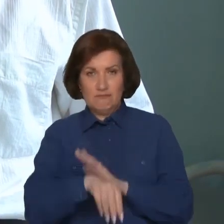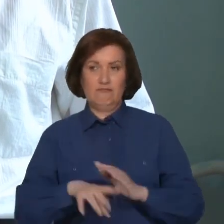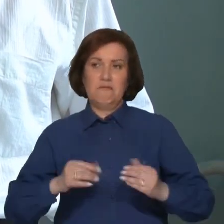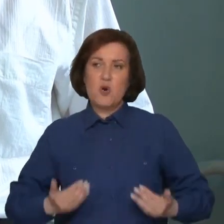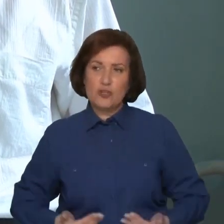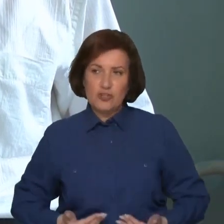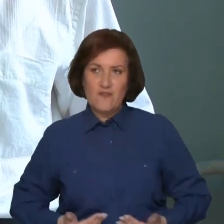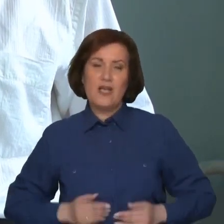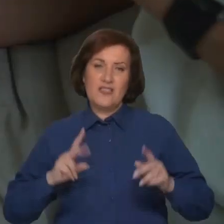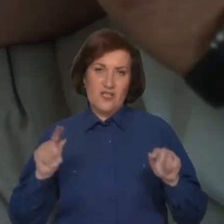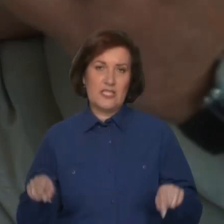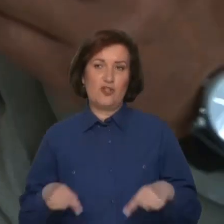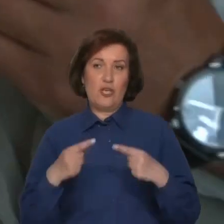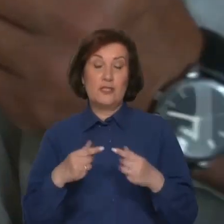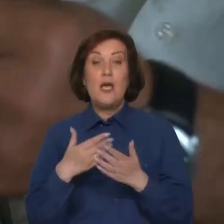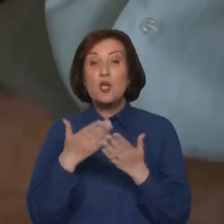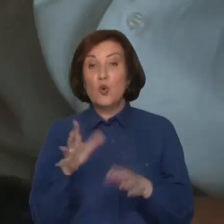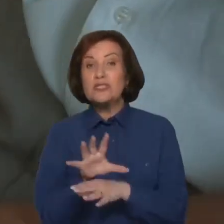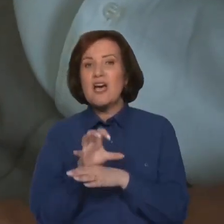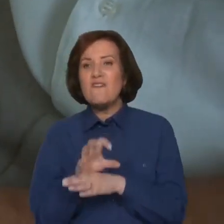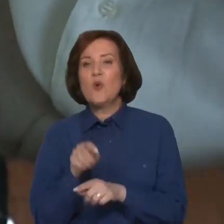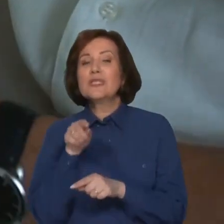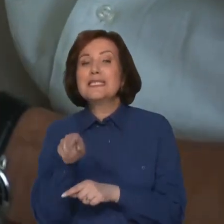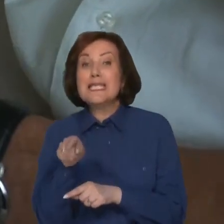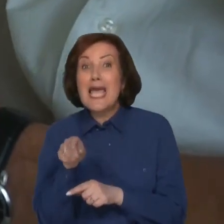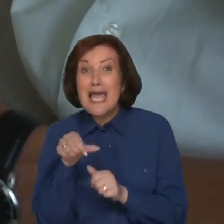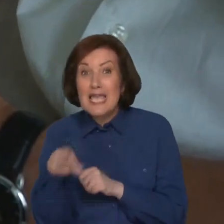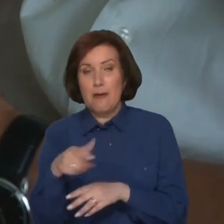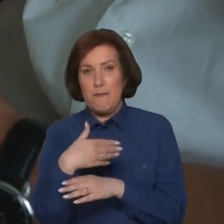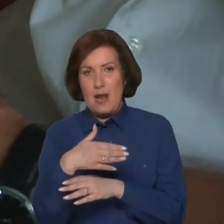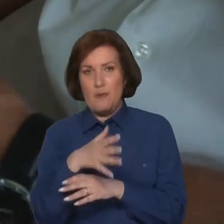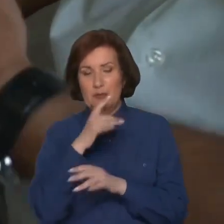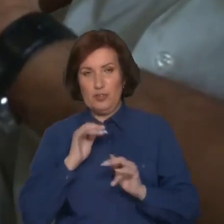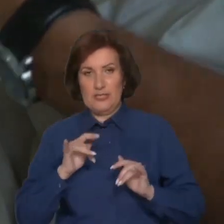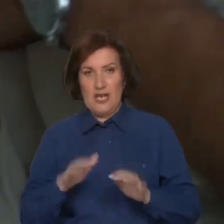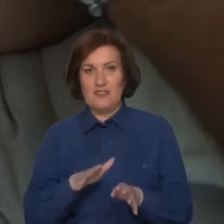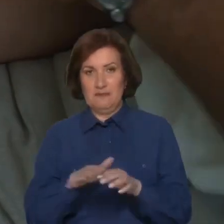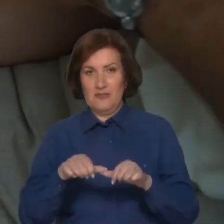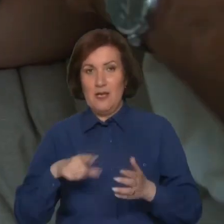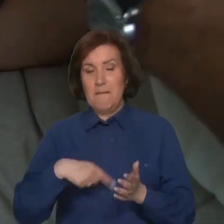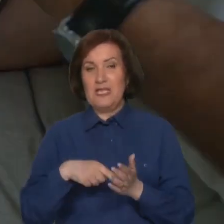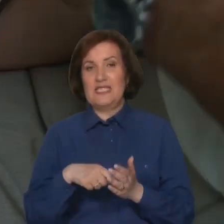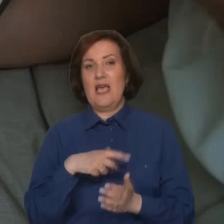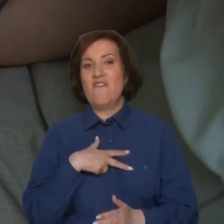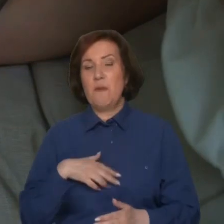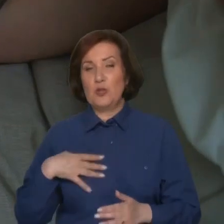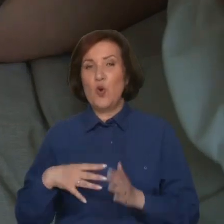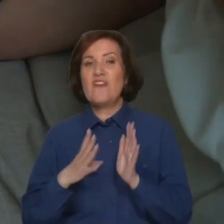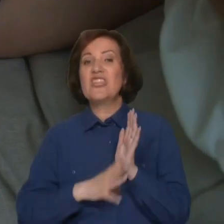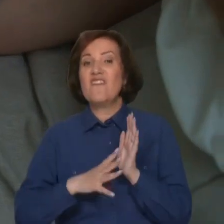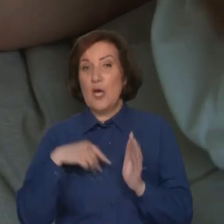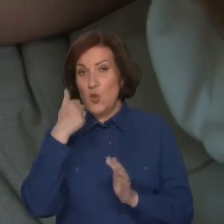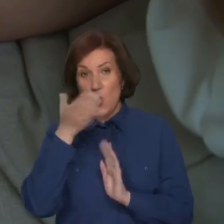і возрождатися. І ось на фото саме цей прапор під час акції в міськвиконкомі міста Євпаторія у